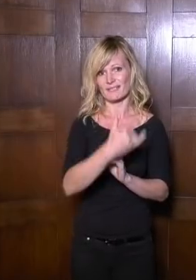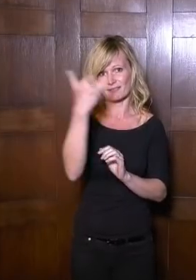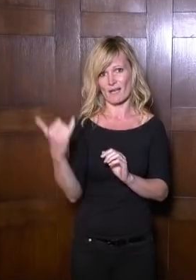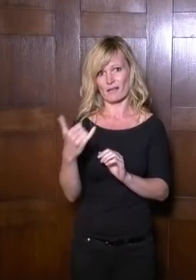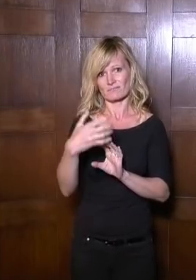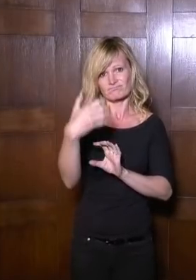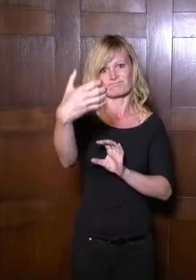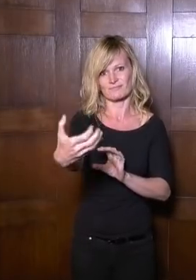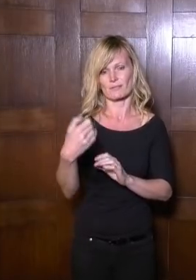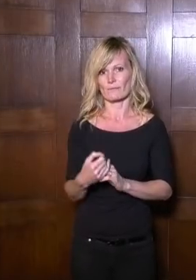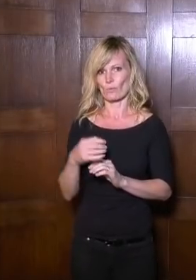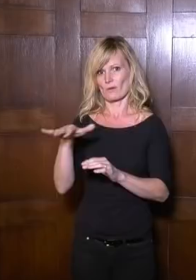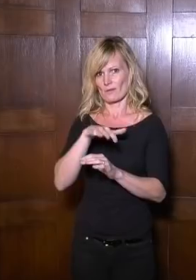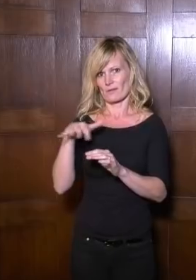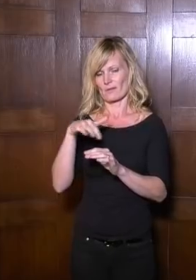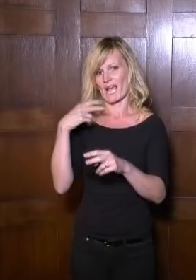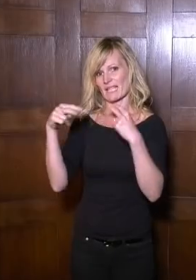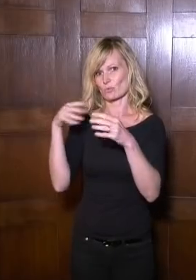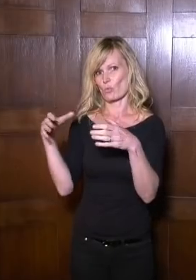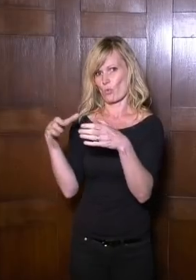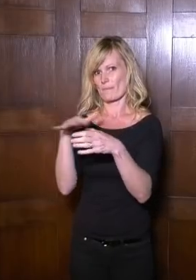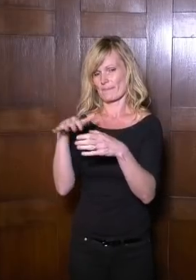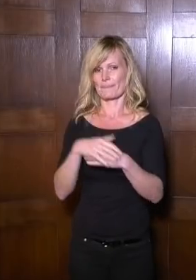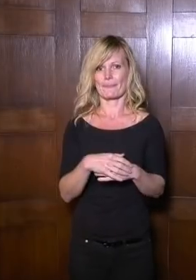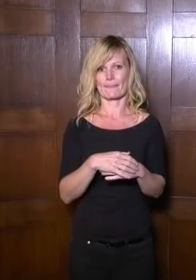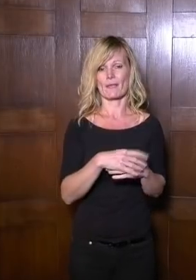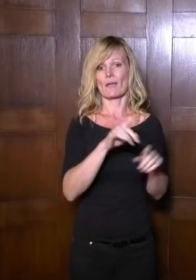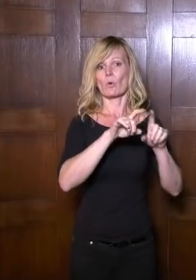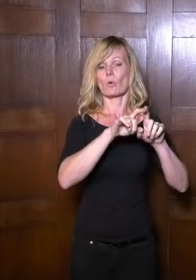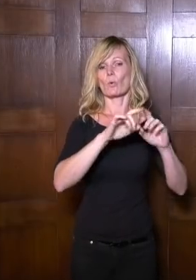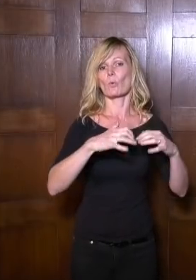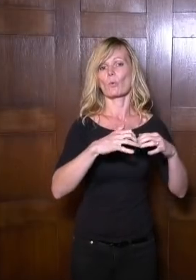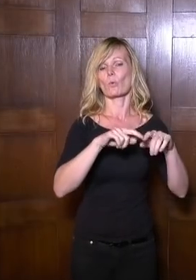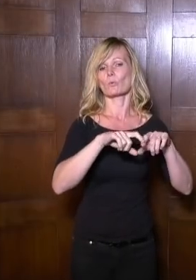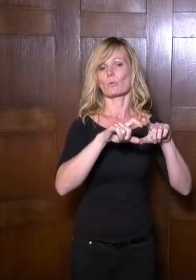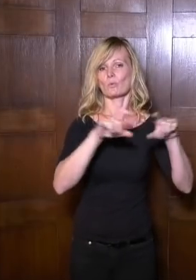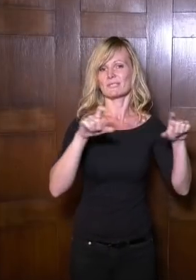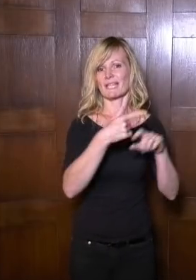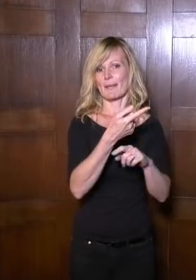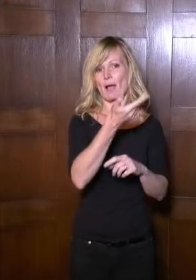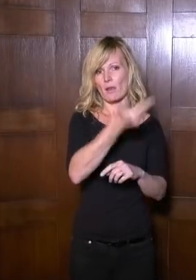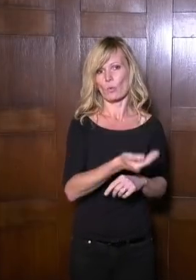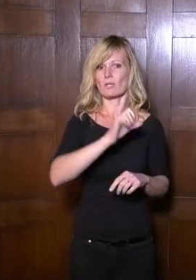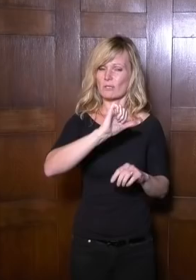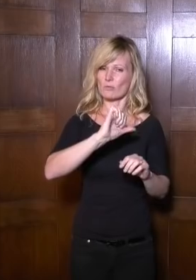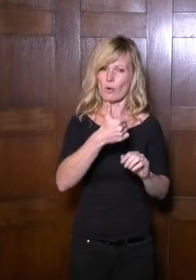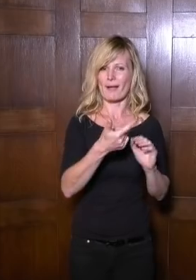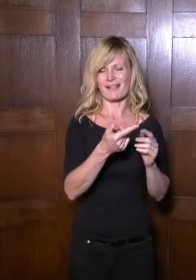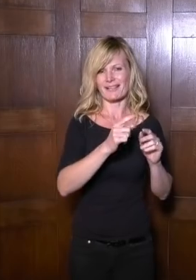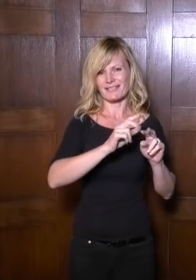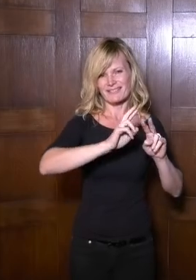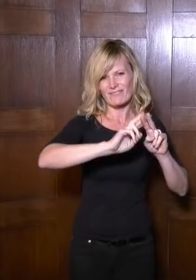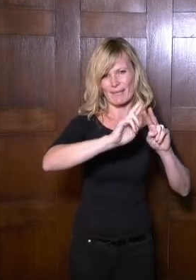unseren Gastronomen. Dass der Unternehmerlohn bitte nochmal nachgebessert werden muss, denn es läuft eben, also in